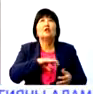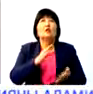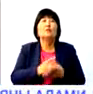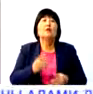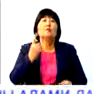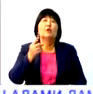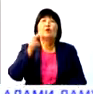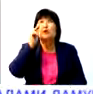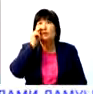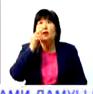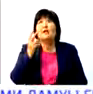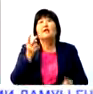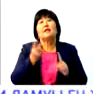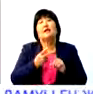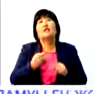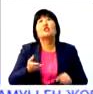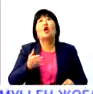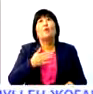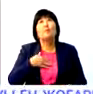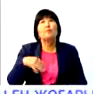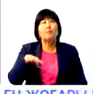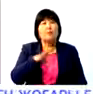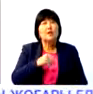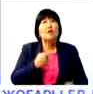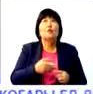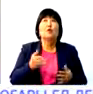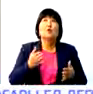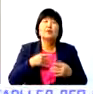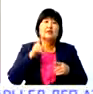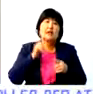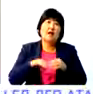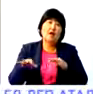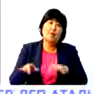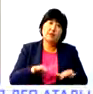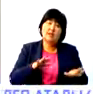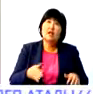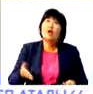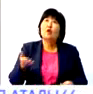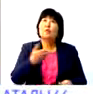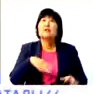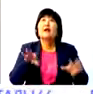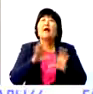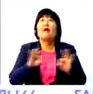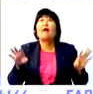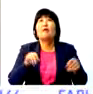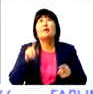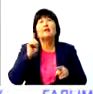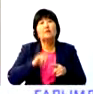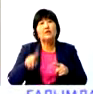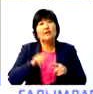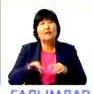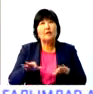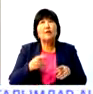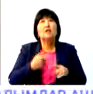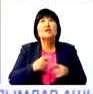Біреуі шымкенттіктер және екіншісі біз. Бұл біздің оперативтілігімізді, біздің хабарларымыздың жылдамдығын